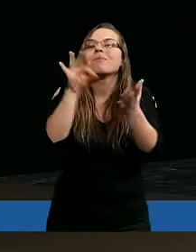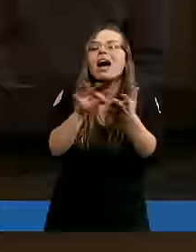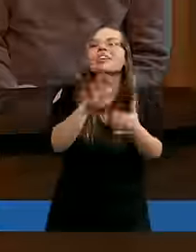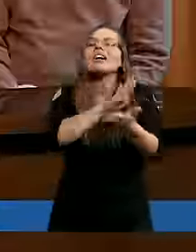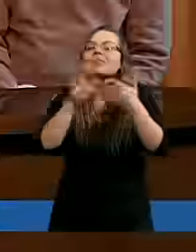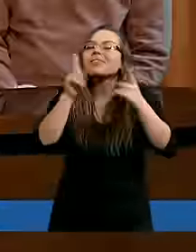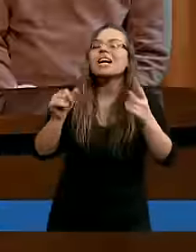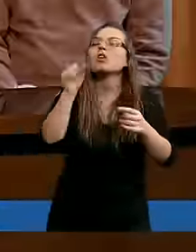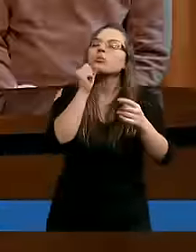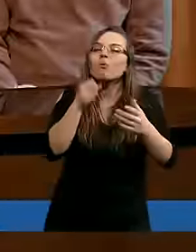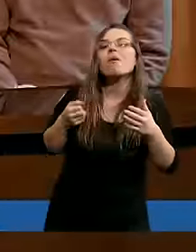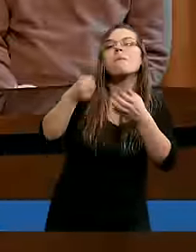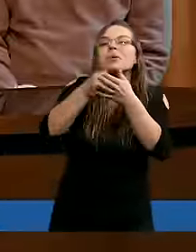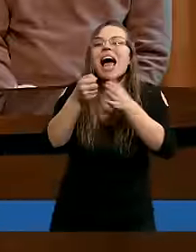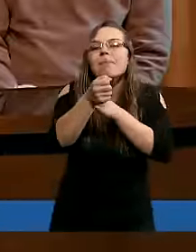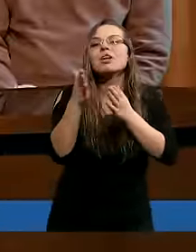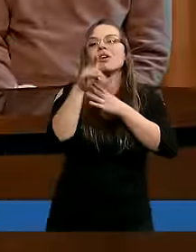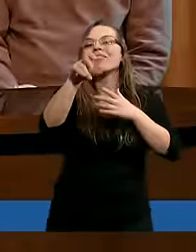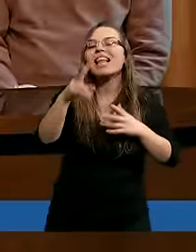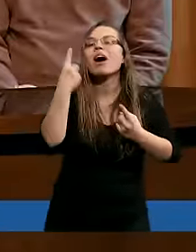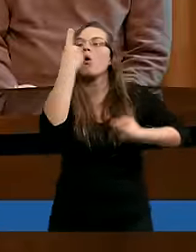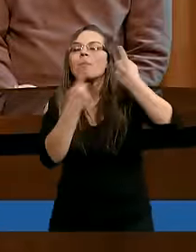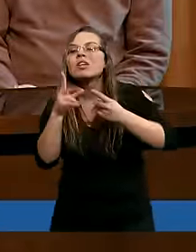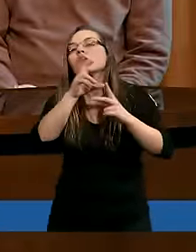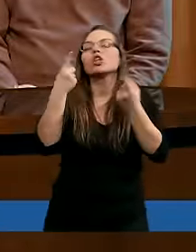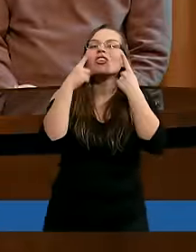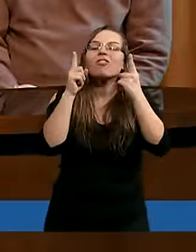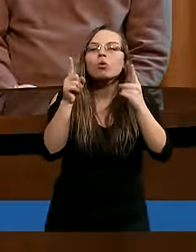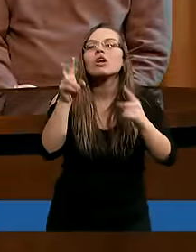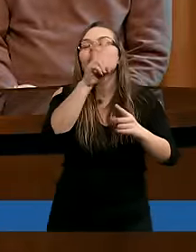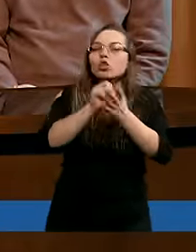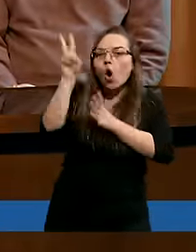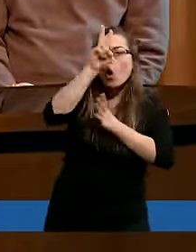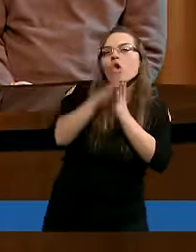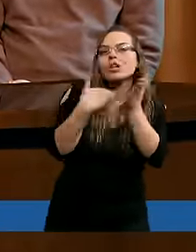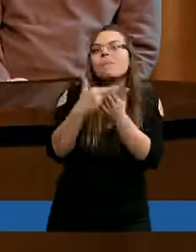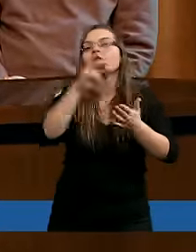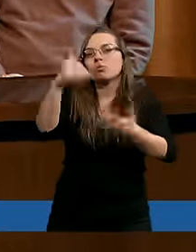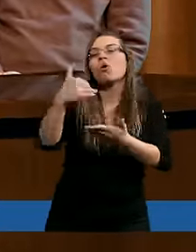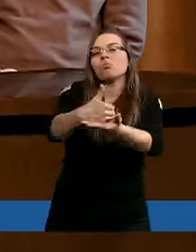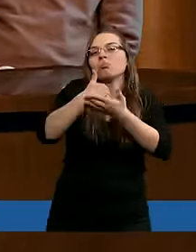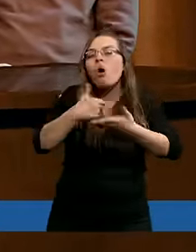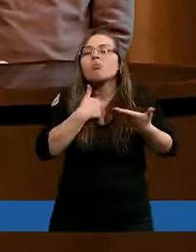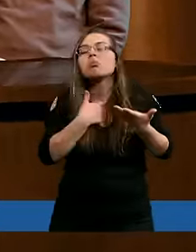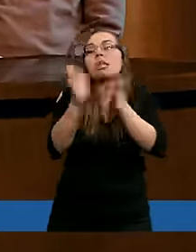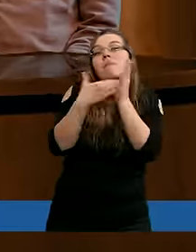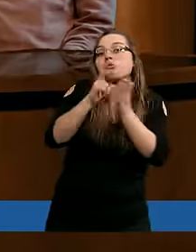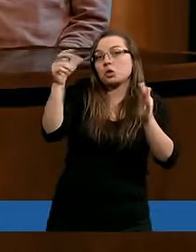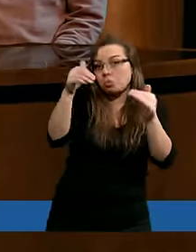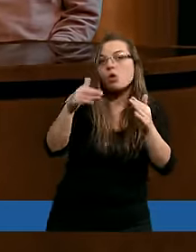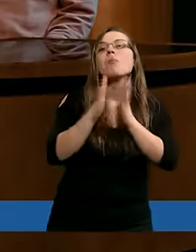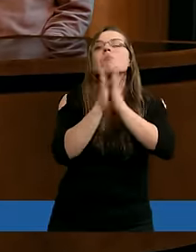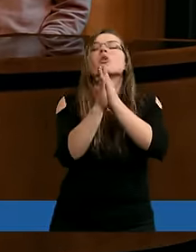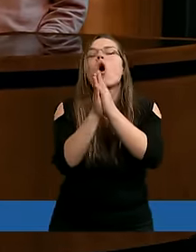pomimo wszystko warto przebić się z taką myślą, czy zwrócić się po prostu do kogoś, czy możesz po prostu przy mnie być, możesz się za mnie